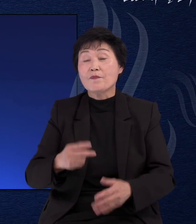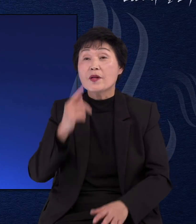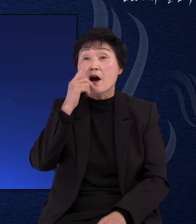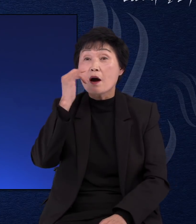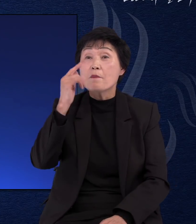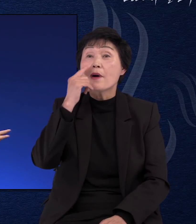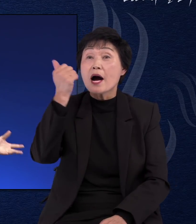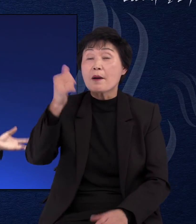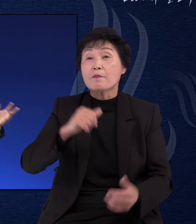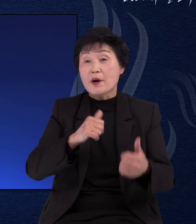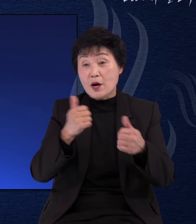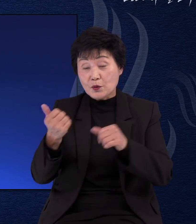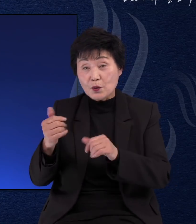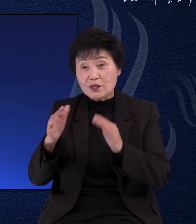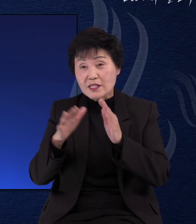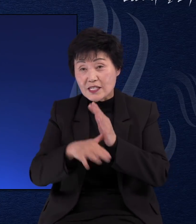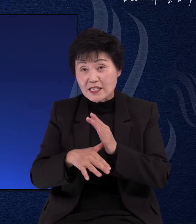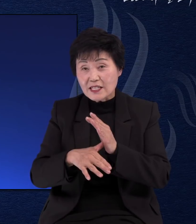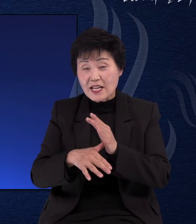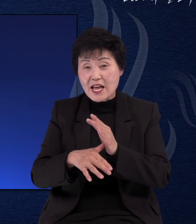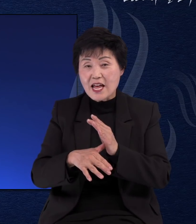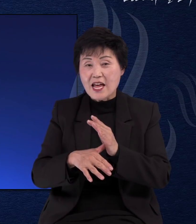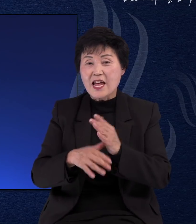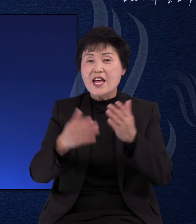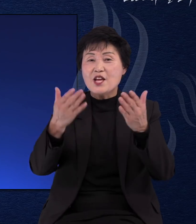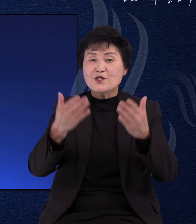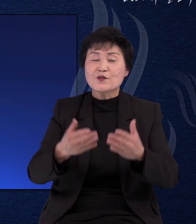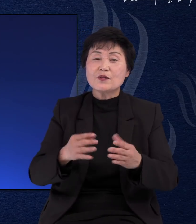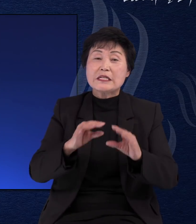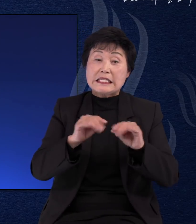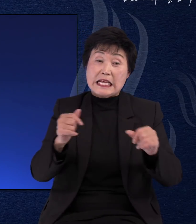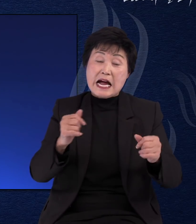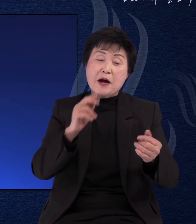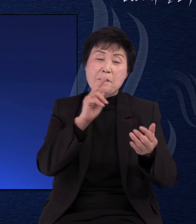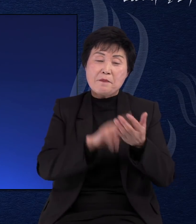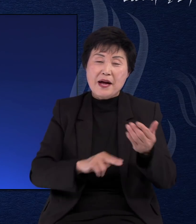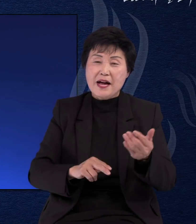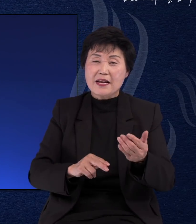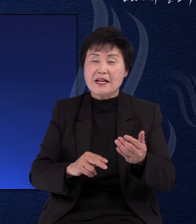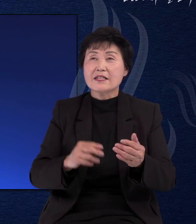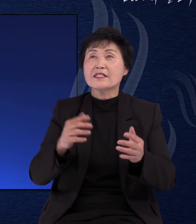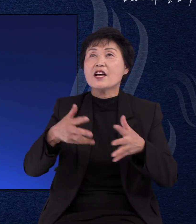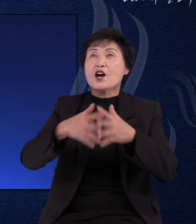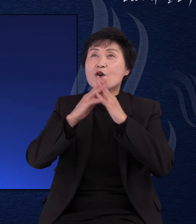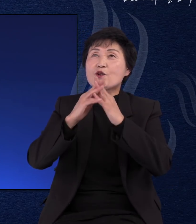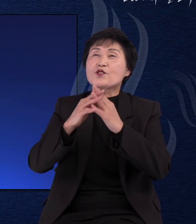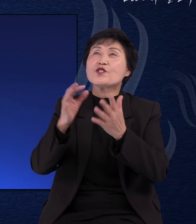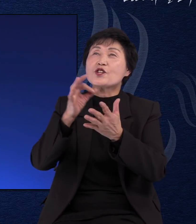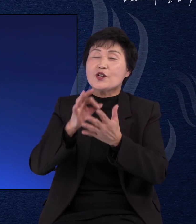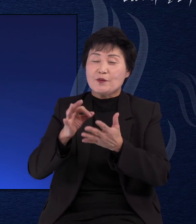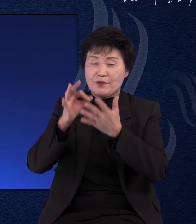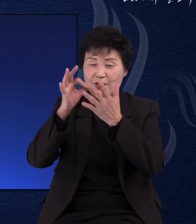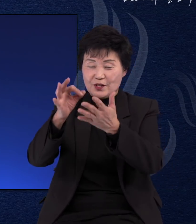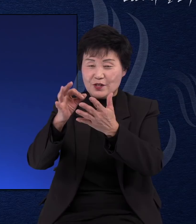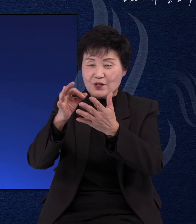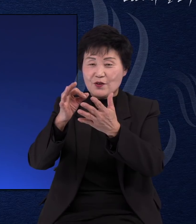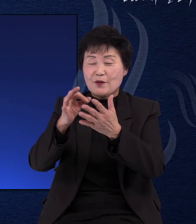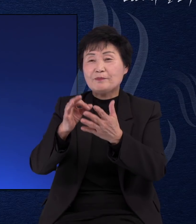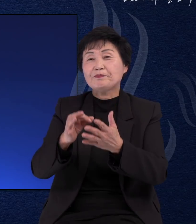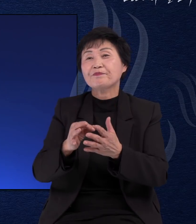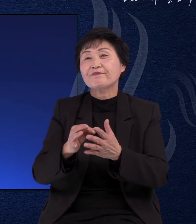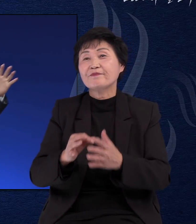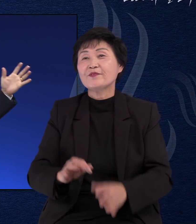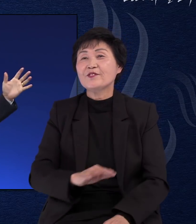제 이름으로 해놨다는 땅 팔아가지고 드리고 저희 집사람 폐물 다 팔아드리고 그렇게 해서 성전 구입 프로젝트를 해서